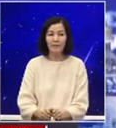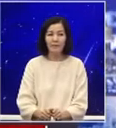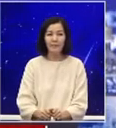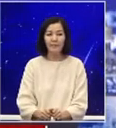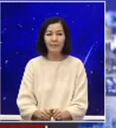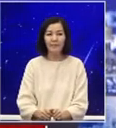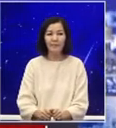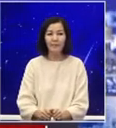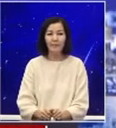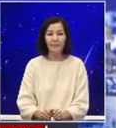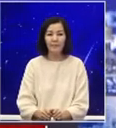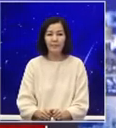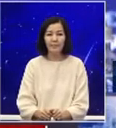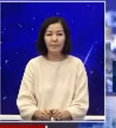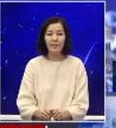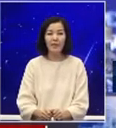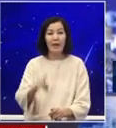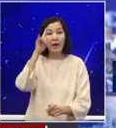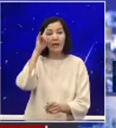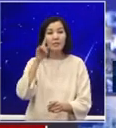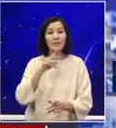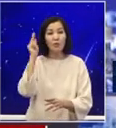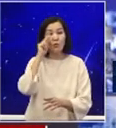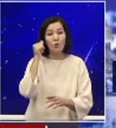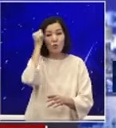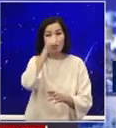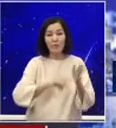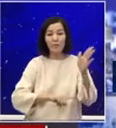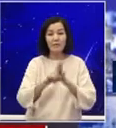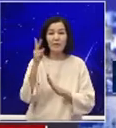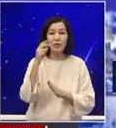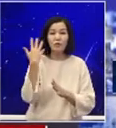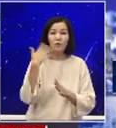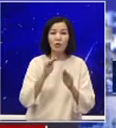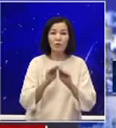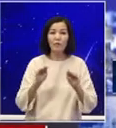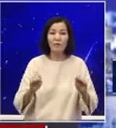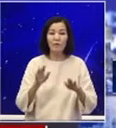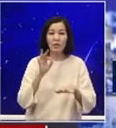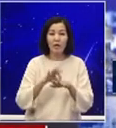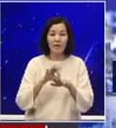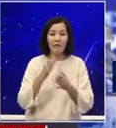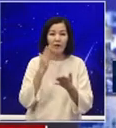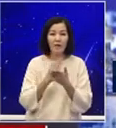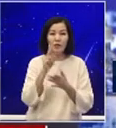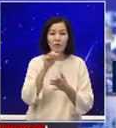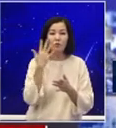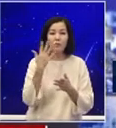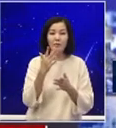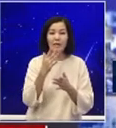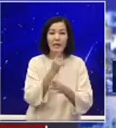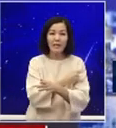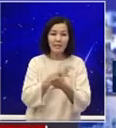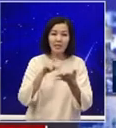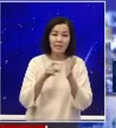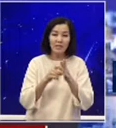Вместе с тем продолжается оплата. Елімізде оқу жылы басталғалы 250 оқушыдан коронавирус анықталған. Соның 105-і кезекші сыныпта,